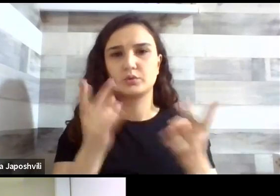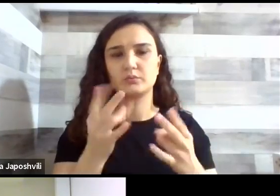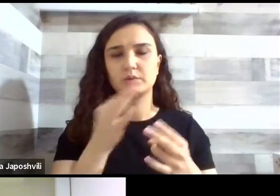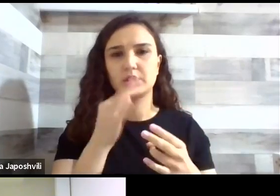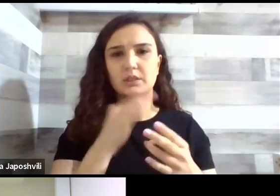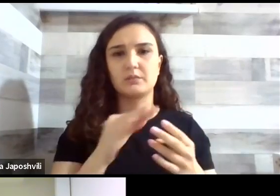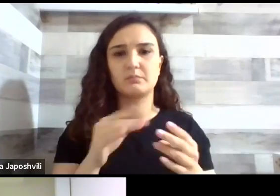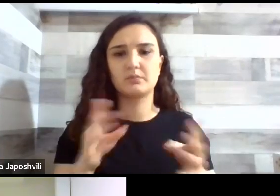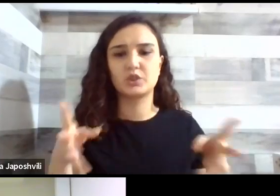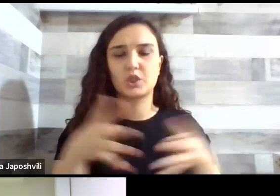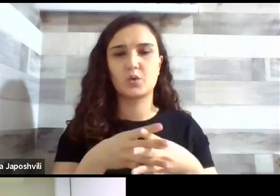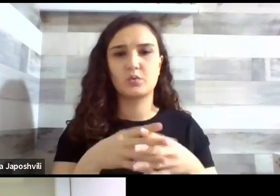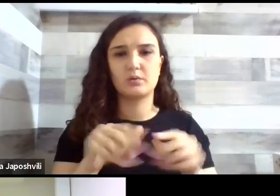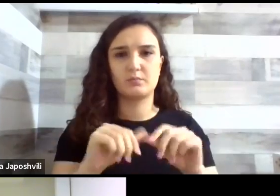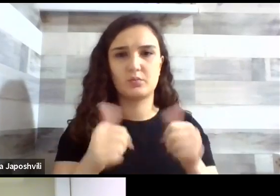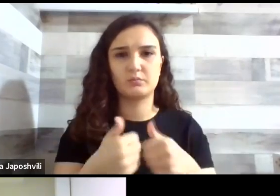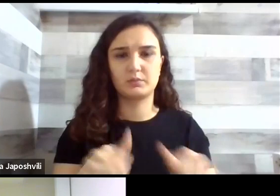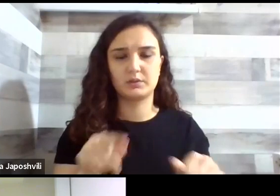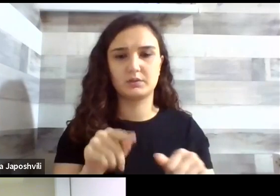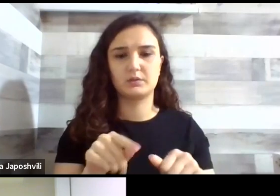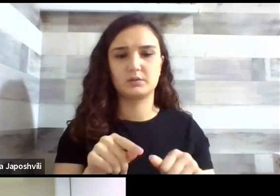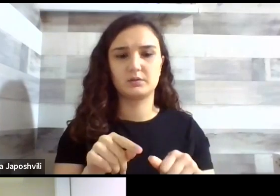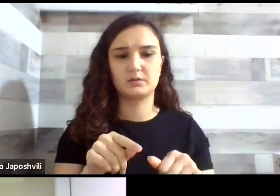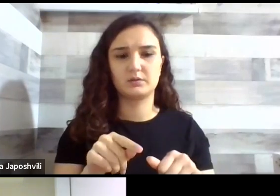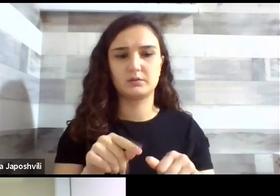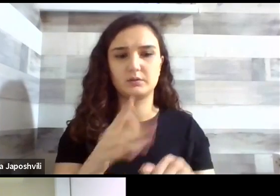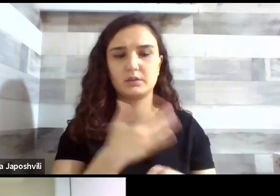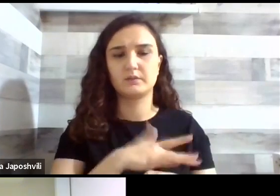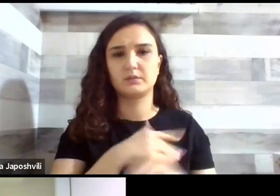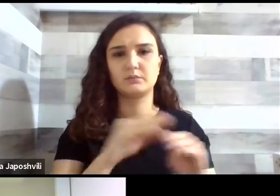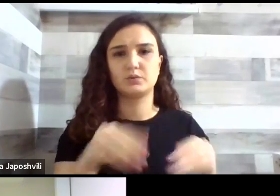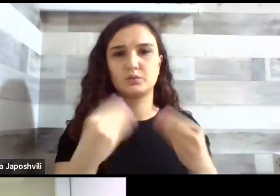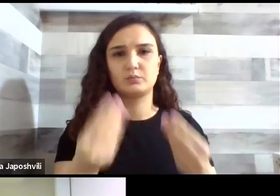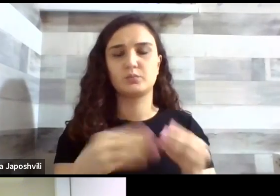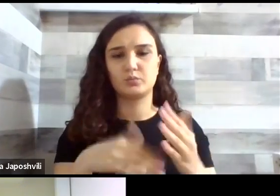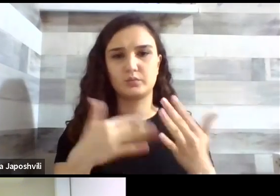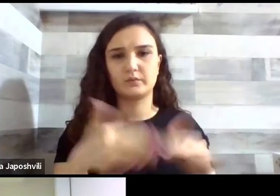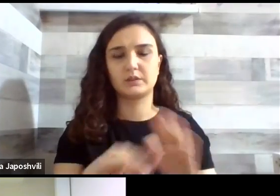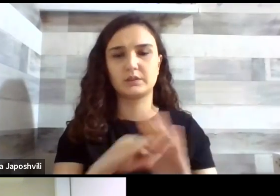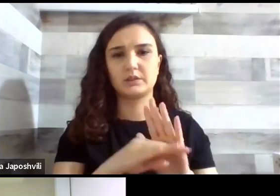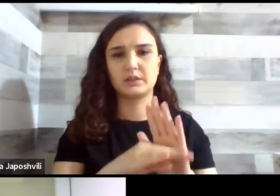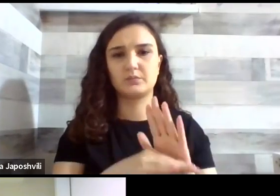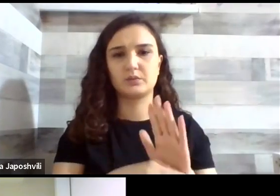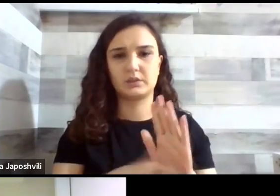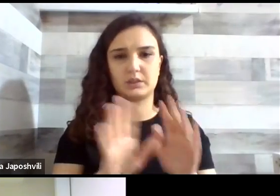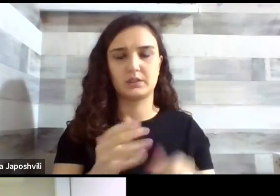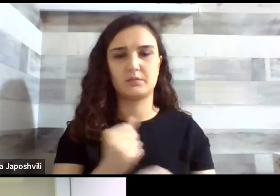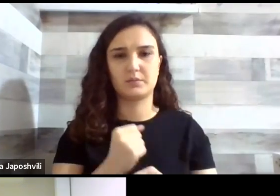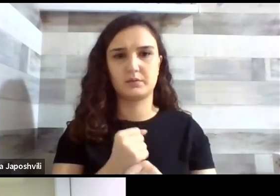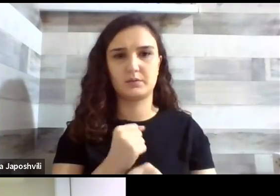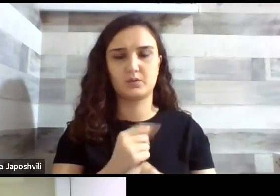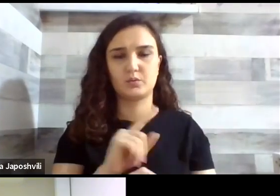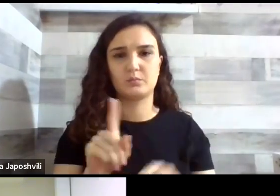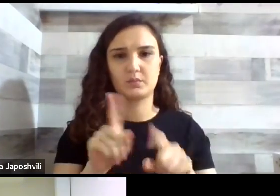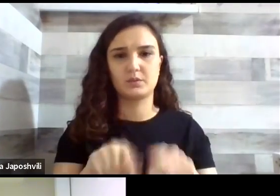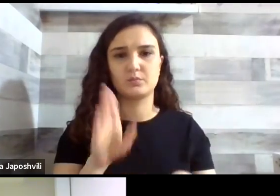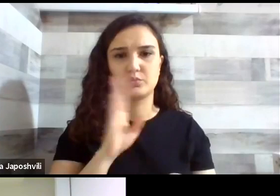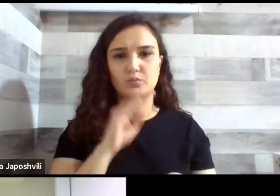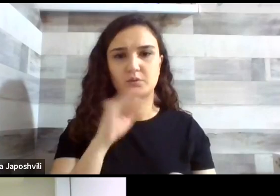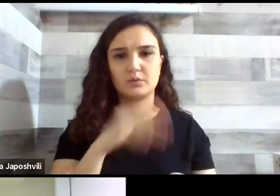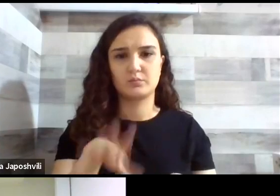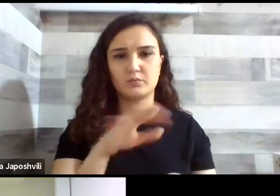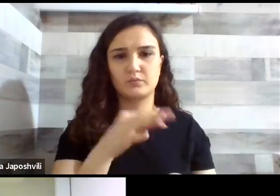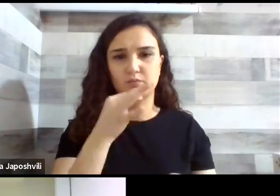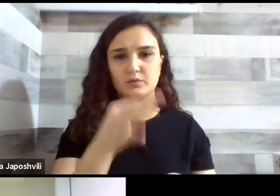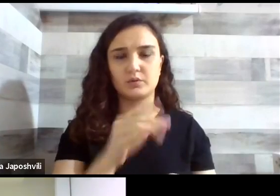ჰიბრიდული მეთოდით, ჰიბრიდული ფორმატით სერვისის მიწოდება უკვე სისტემურად დაინერგება, ხო? რომ მაინც მშობლებს ვუთხრათ,